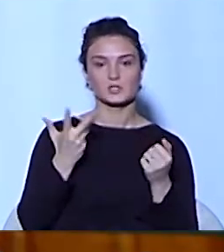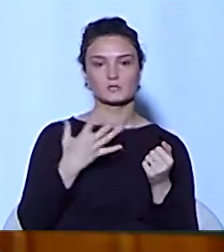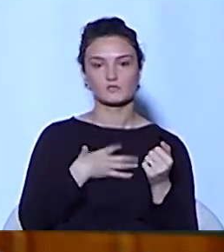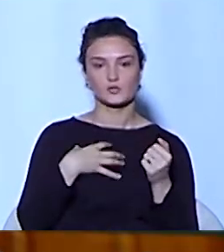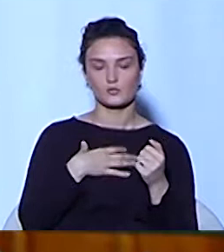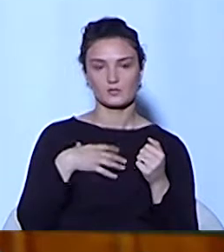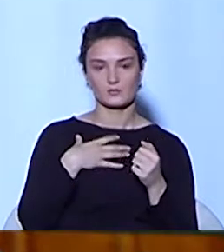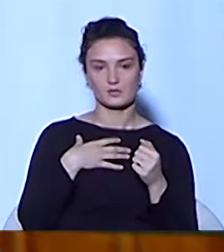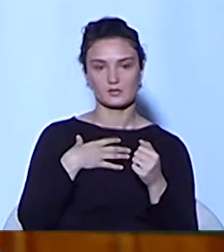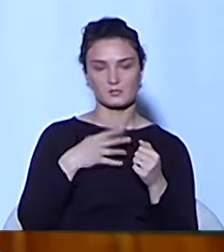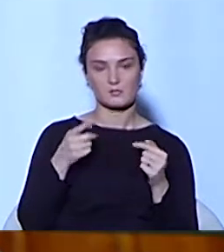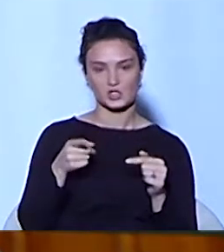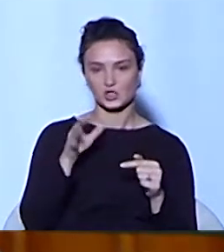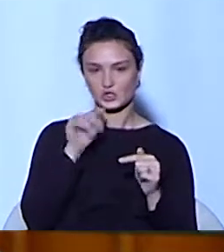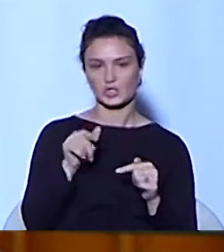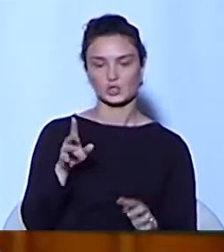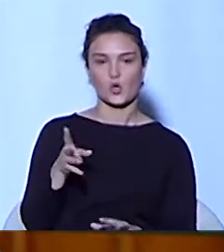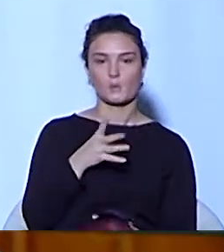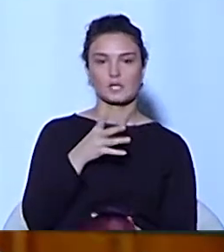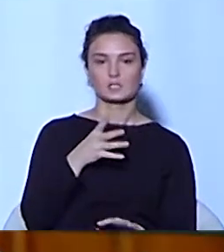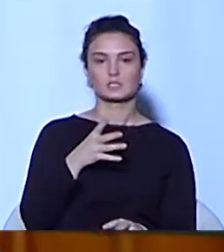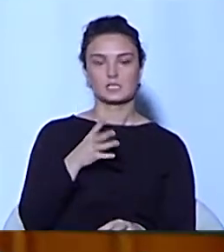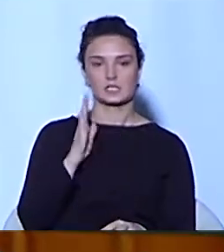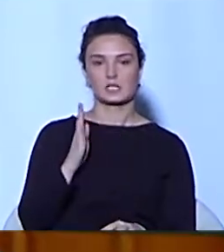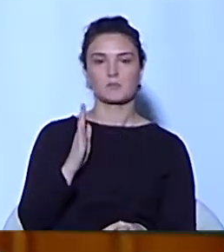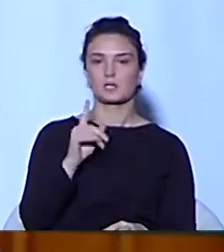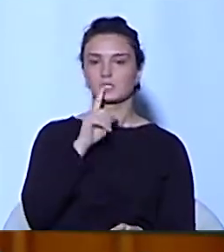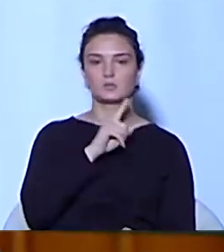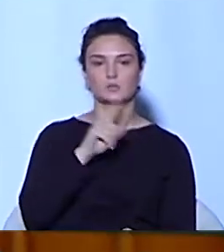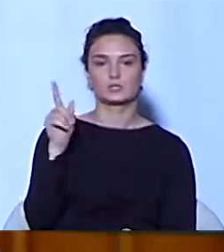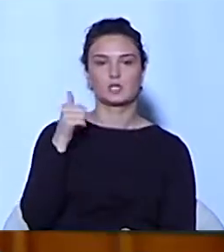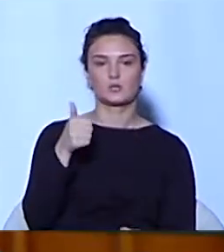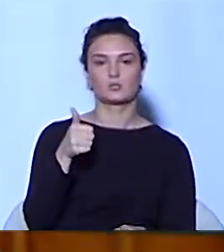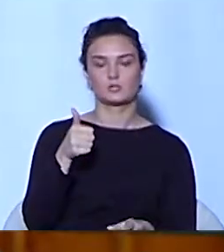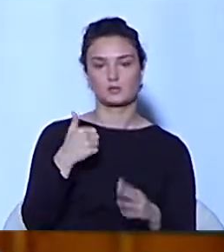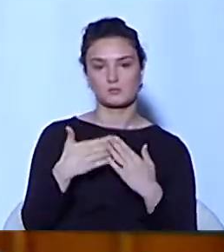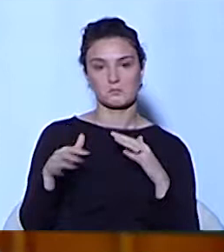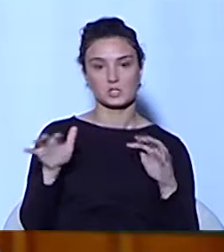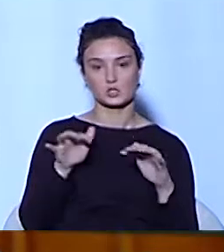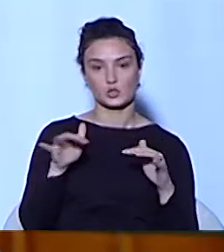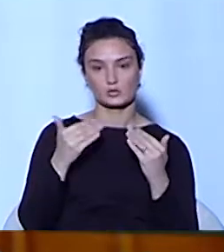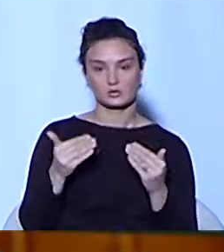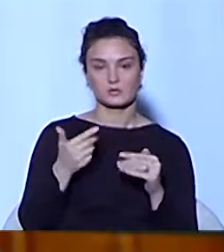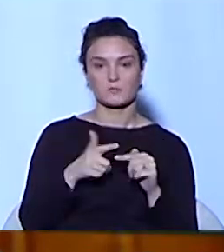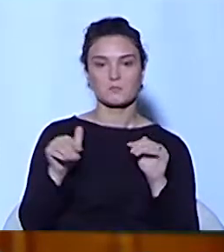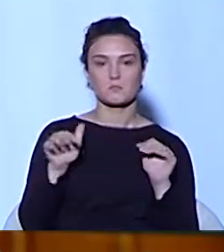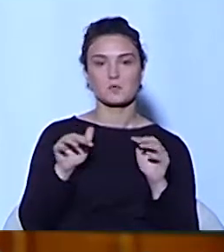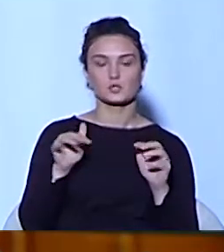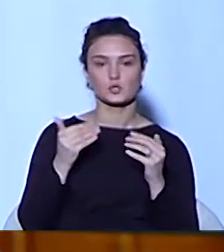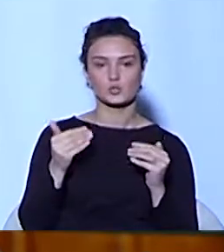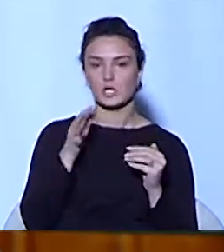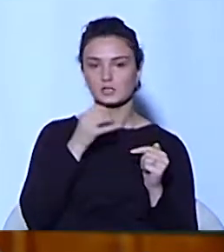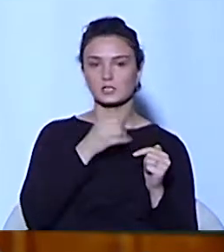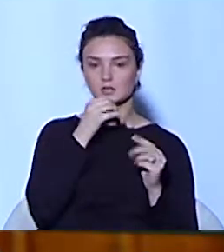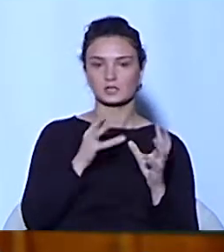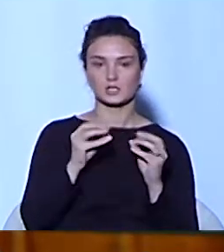მნიშვნელოვანია სტრესის მართვაში, მაშინ აი ეს კომბინაცია იქნება იდეალური. თუ წარმოვიდგენთ მაწონსაც, ეს არის